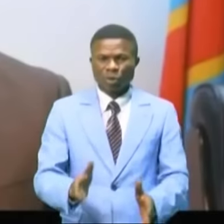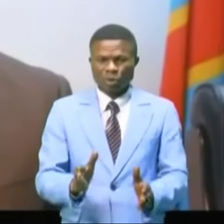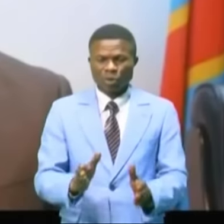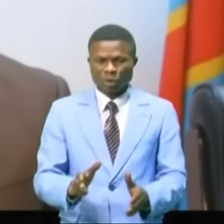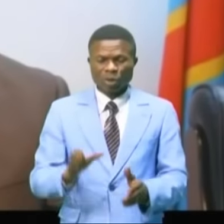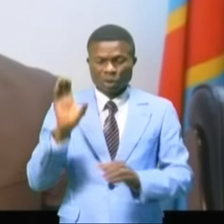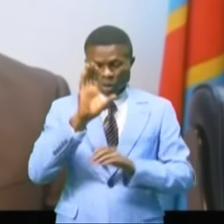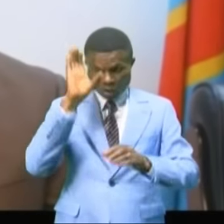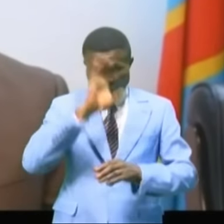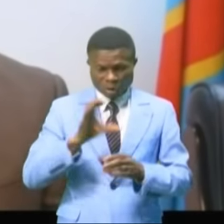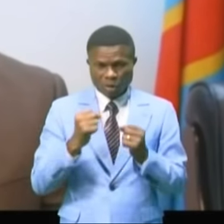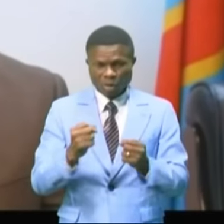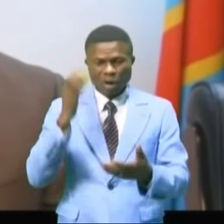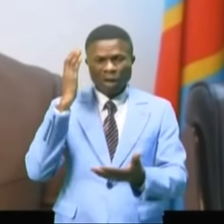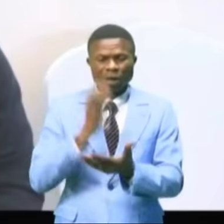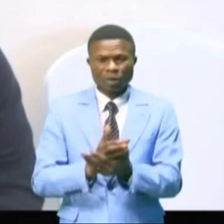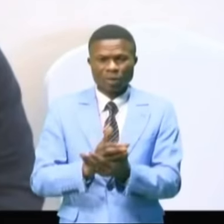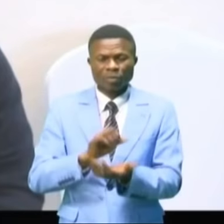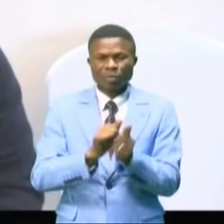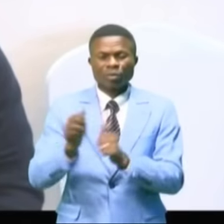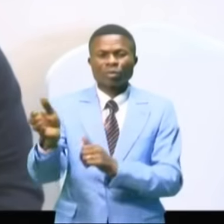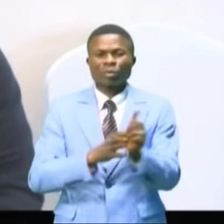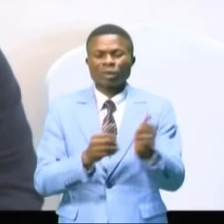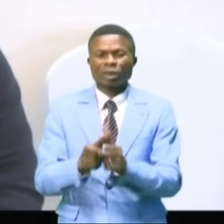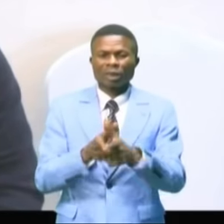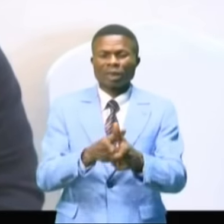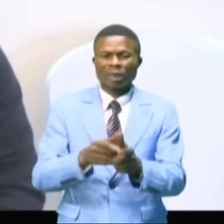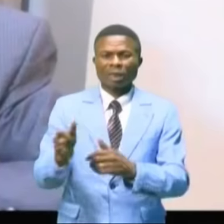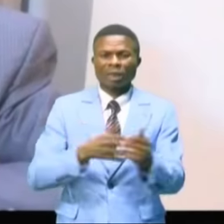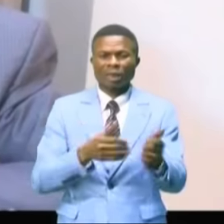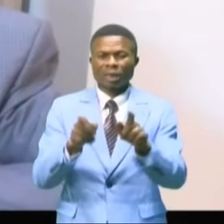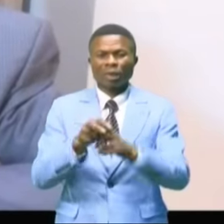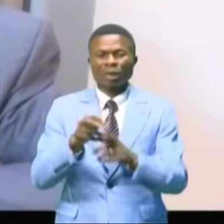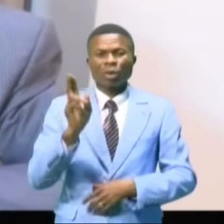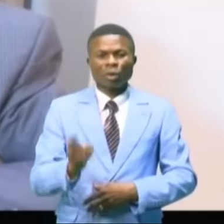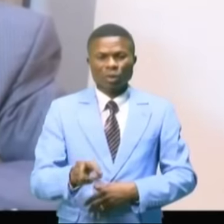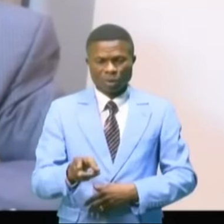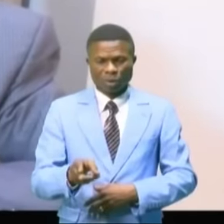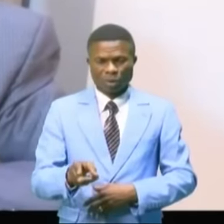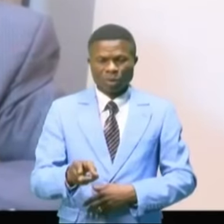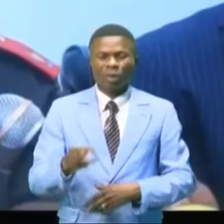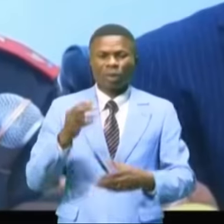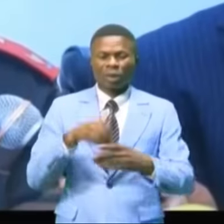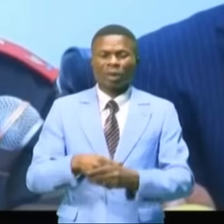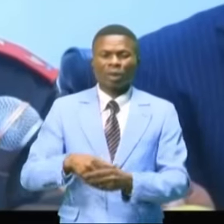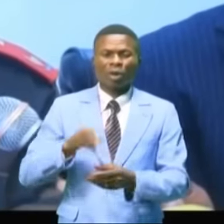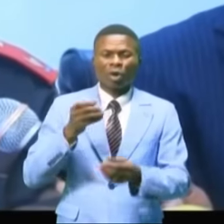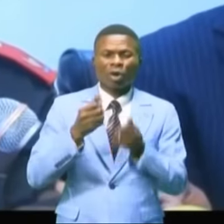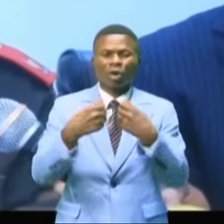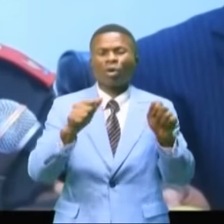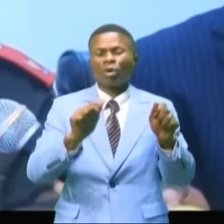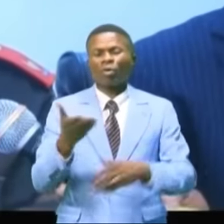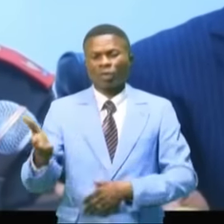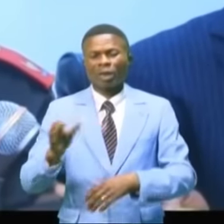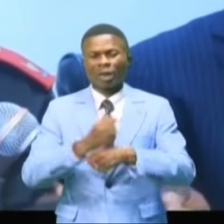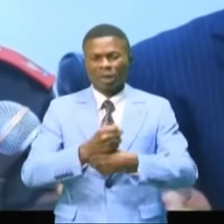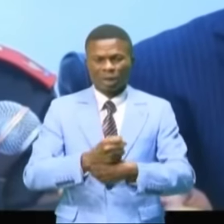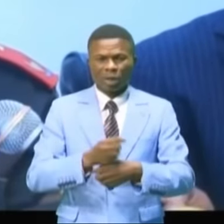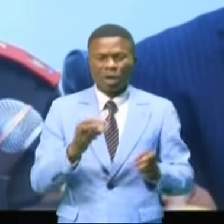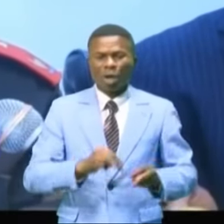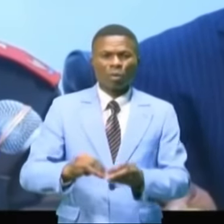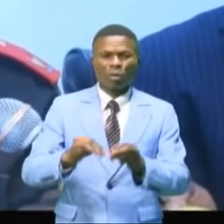des efforts pour la lutte contre la prolifération des armes légères et des petits calibres en circulation. De mettre en place un